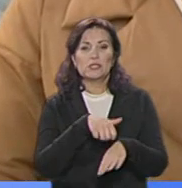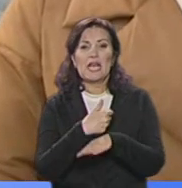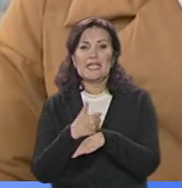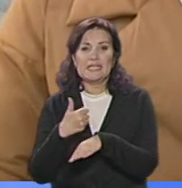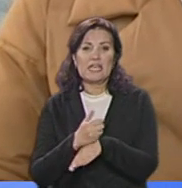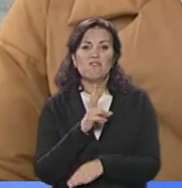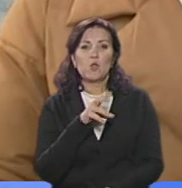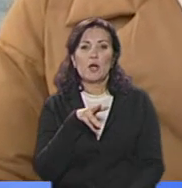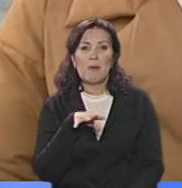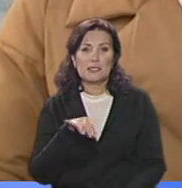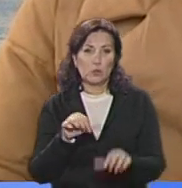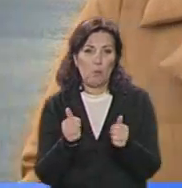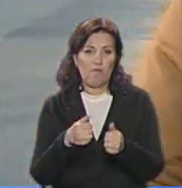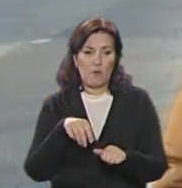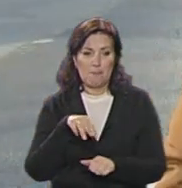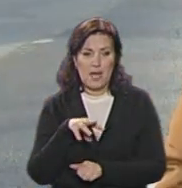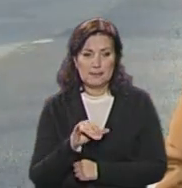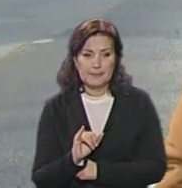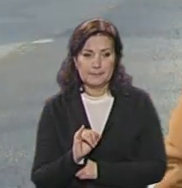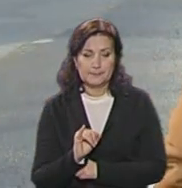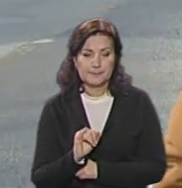у нормандському форматі?